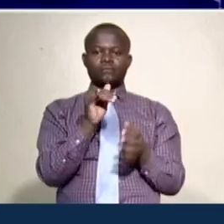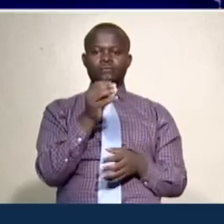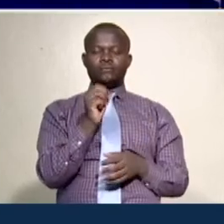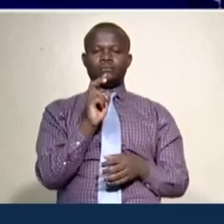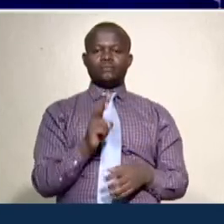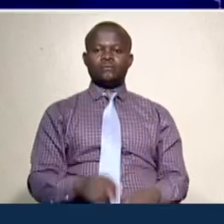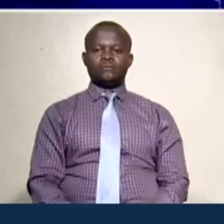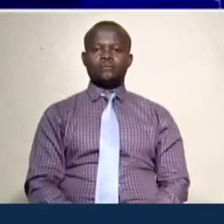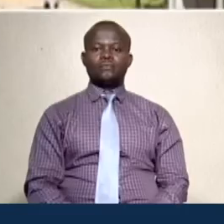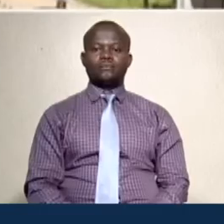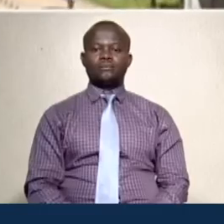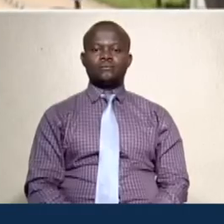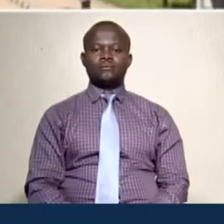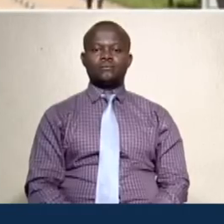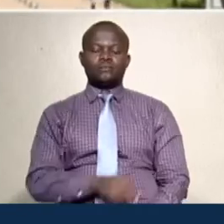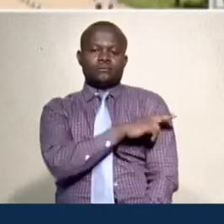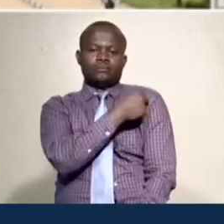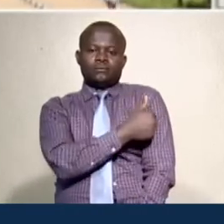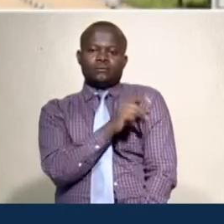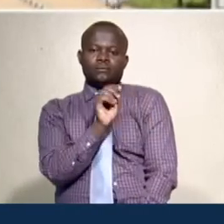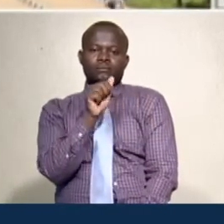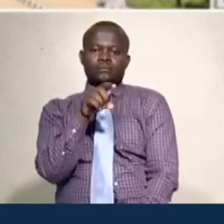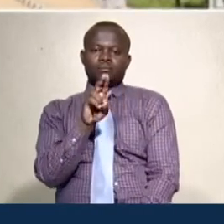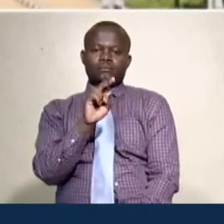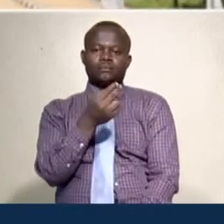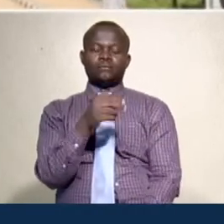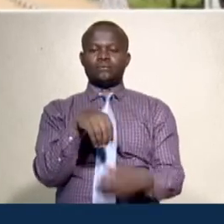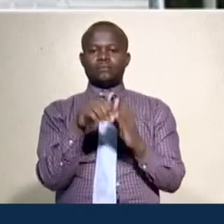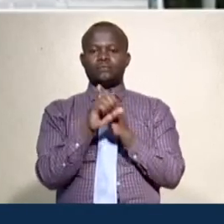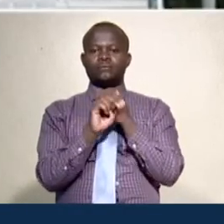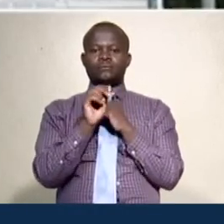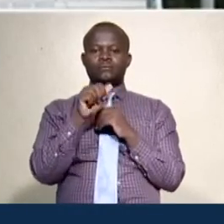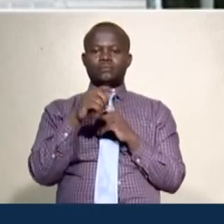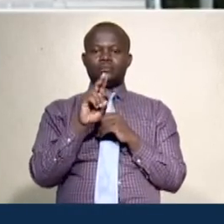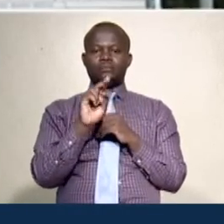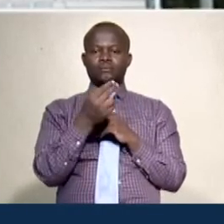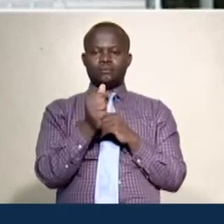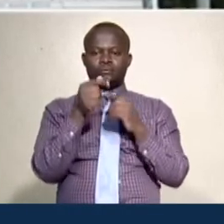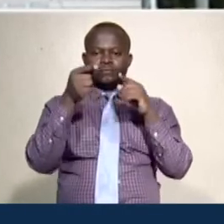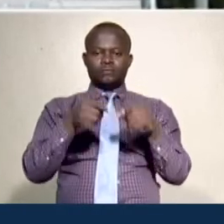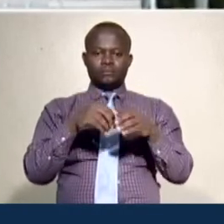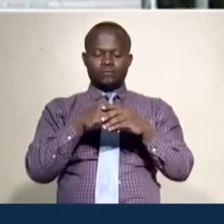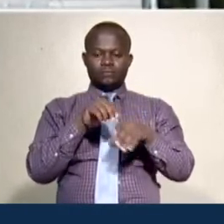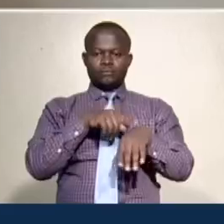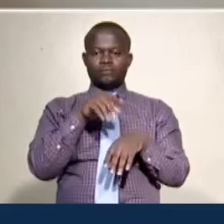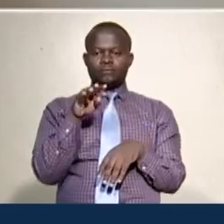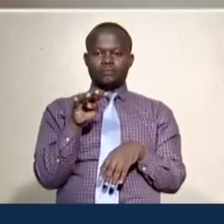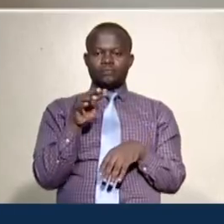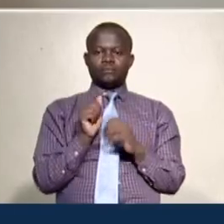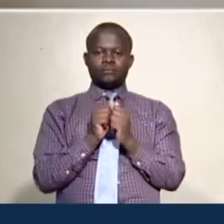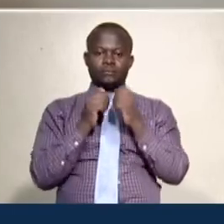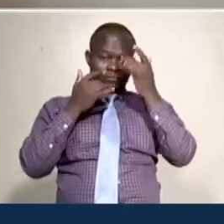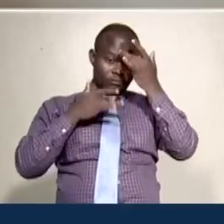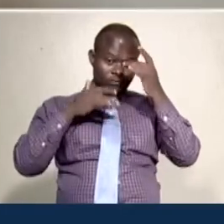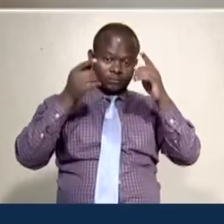Vianney Nshimiyimana. Ku bitaro bya Kaduha biherereye mu murenge wa Kaduha mu karere ka Nyamagabe tuhageze mu masaha ya 9:00.